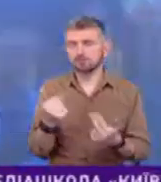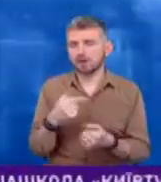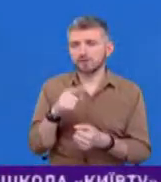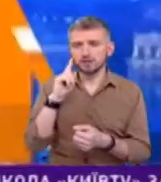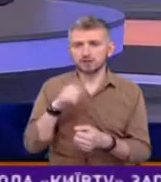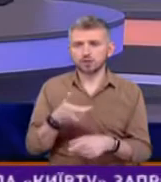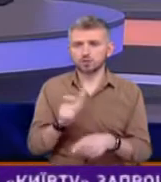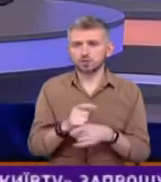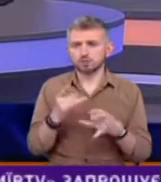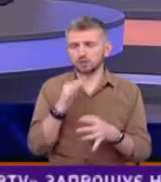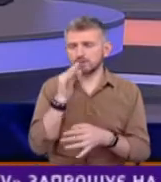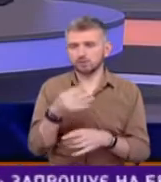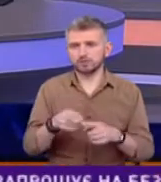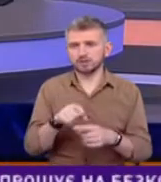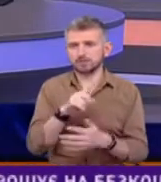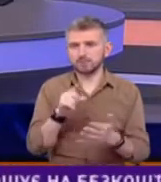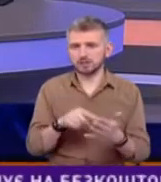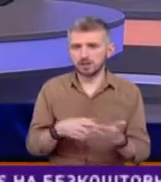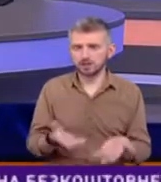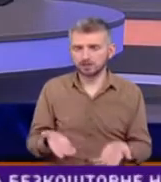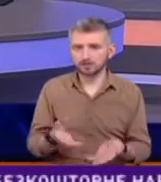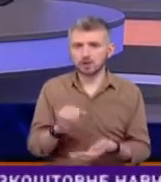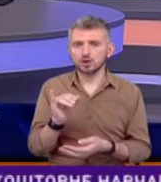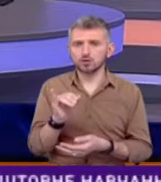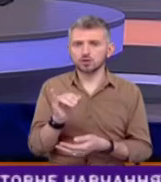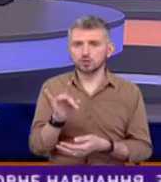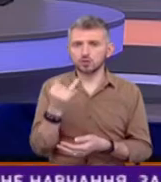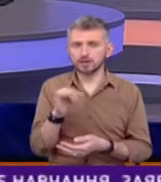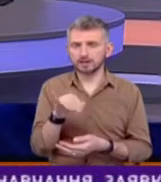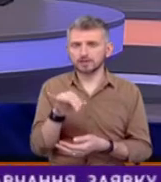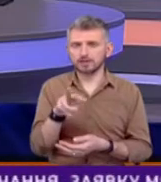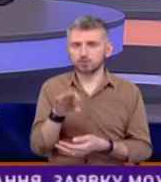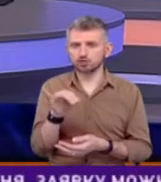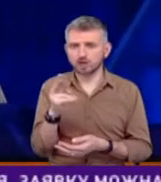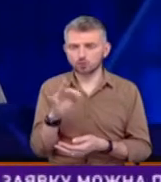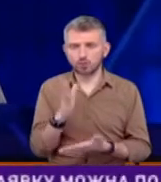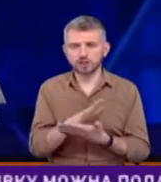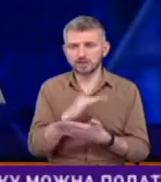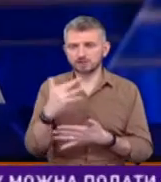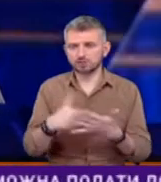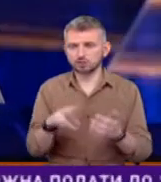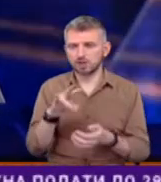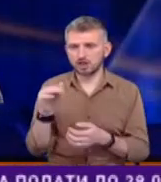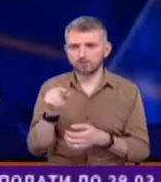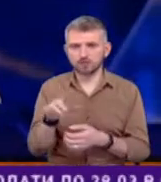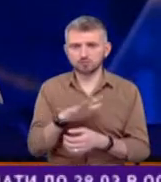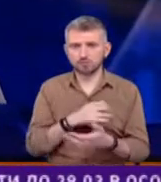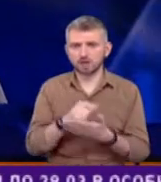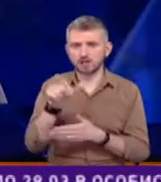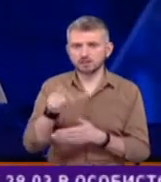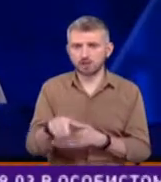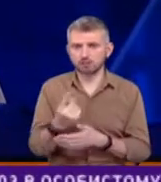знаєте, дуже проста відповідь на це питання. Юрій Тимошенко, він не є в списку Народного фронту, він був